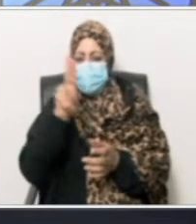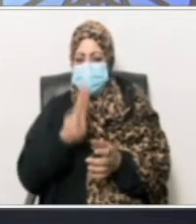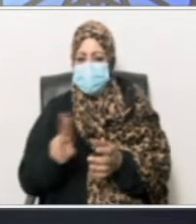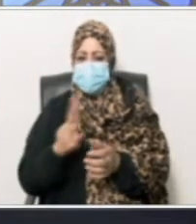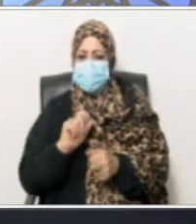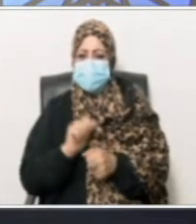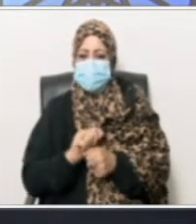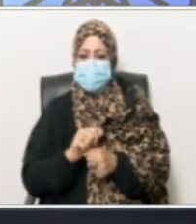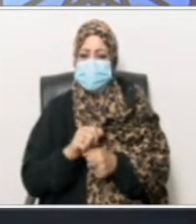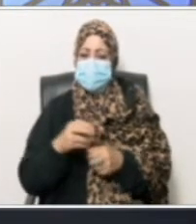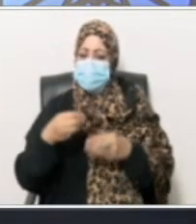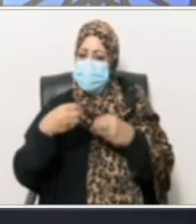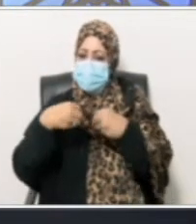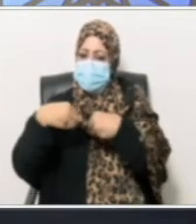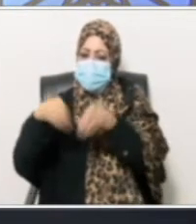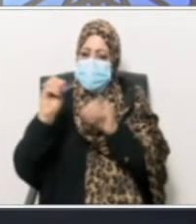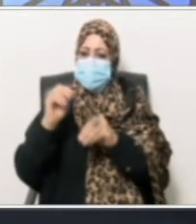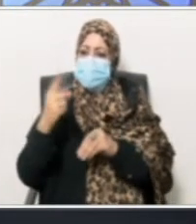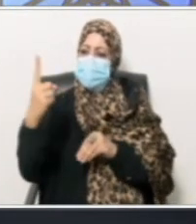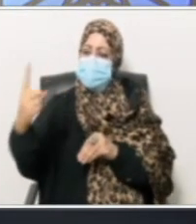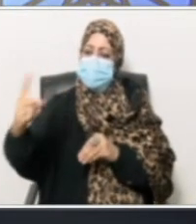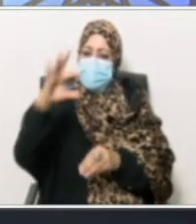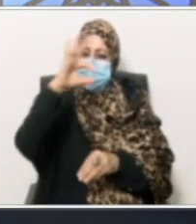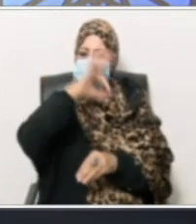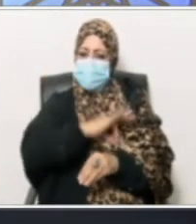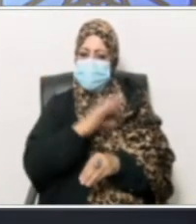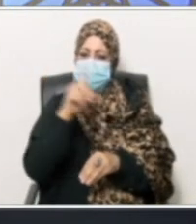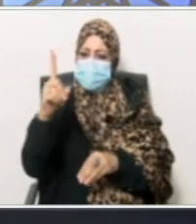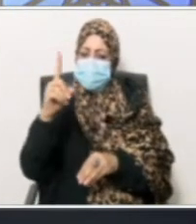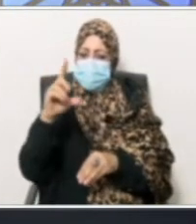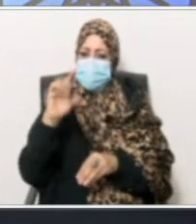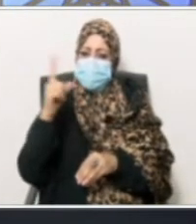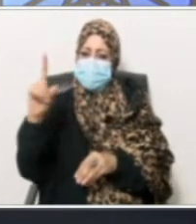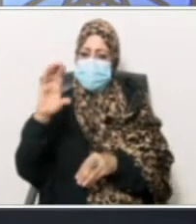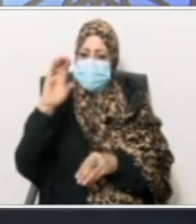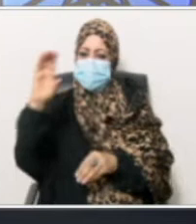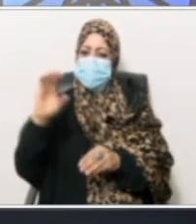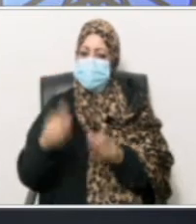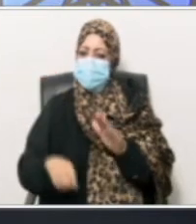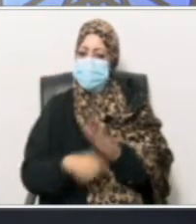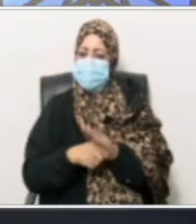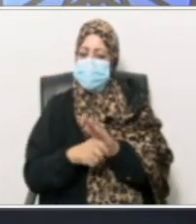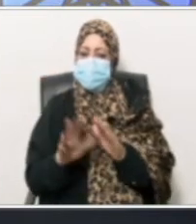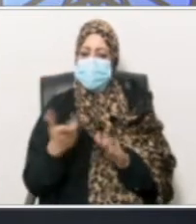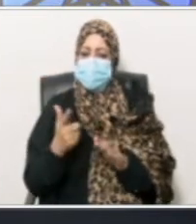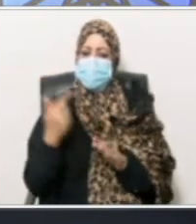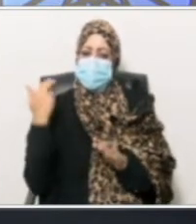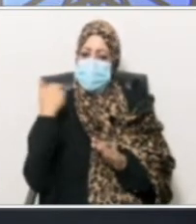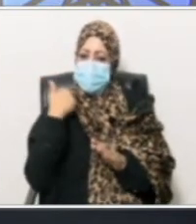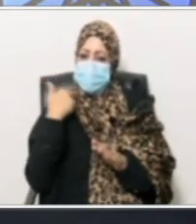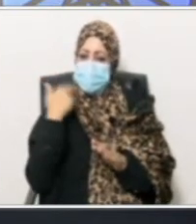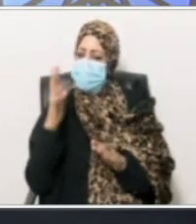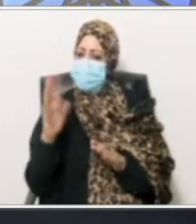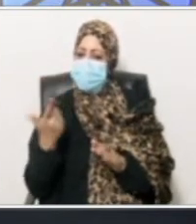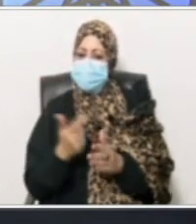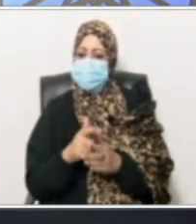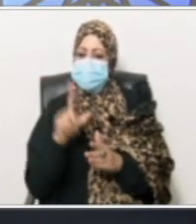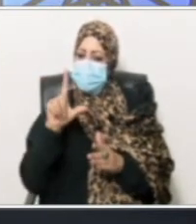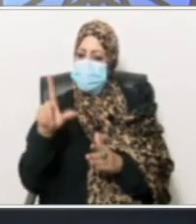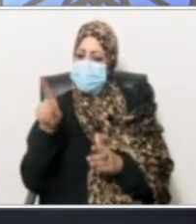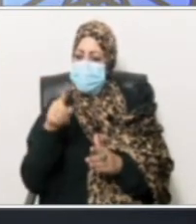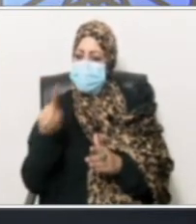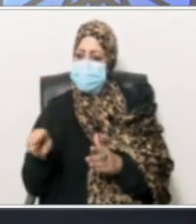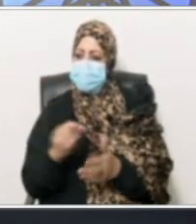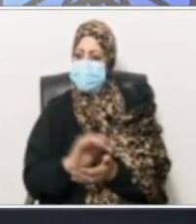بالكريدي، هي فيها ريبه ولا ما فيهاش ريبه؟ حلال ولا عادي؟ لا هذا لا يجوز يا ام مستبرق، هذه